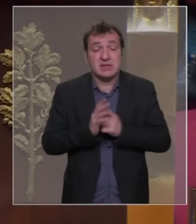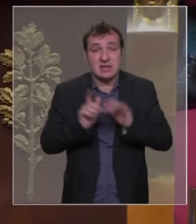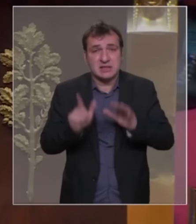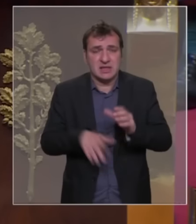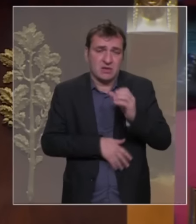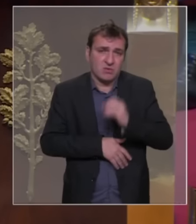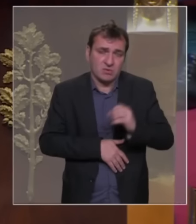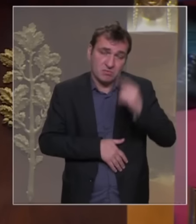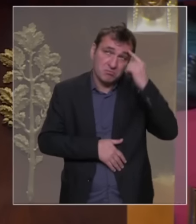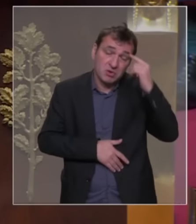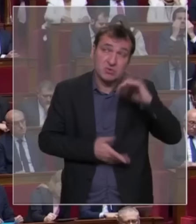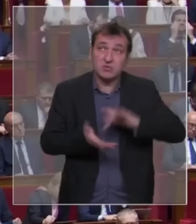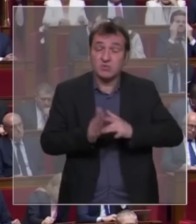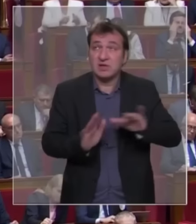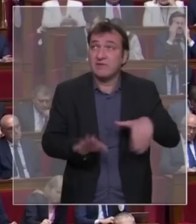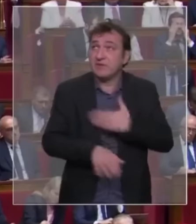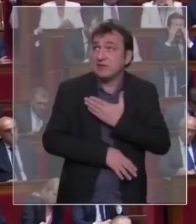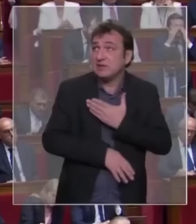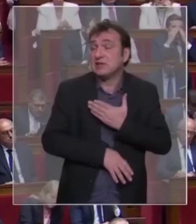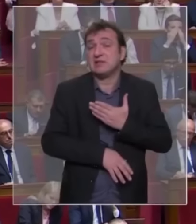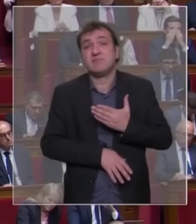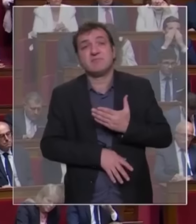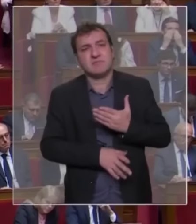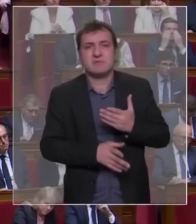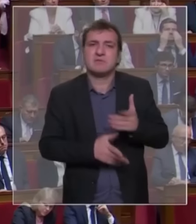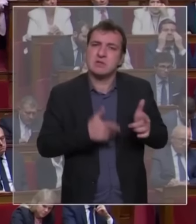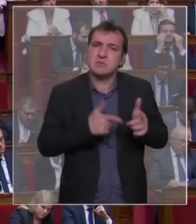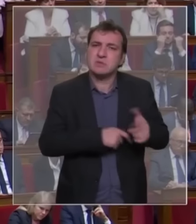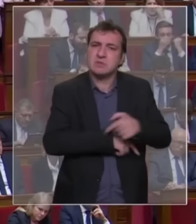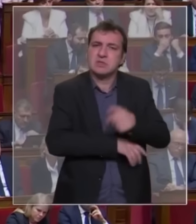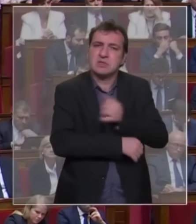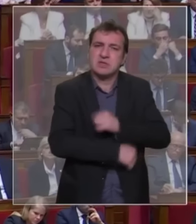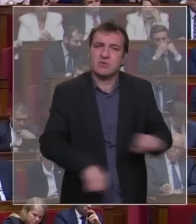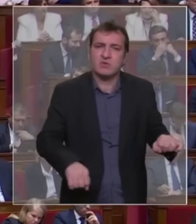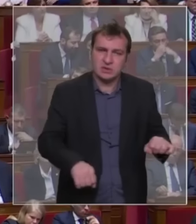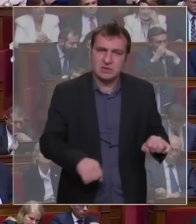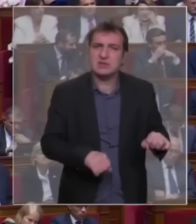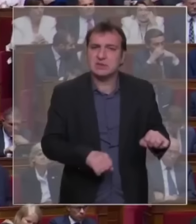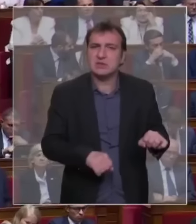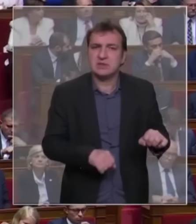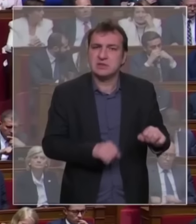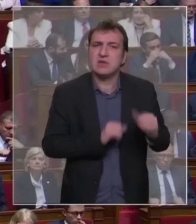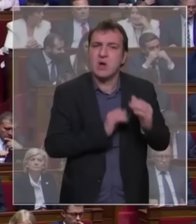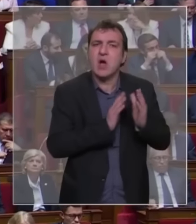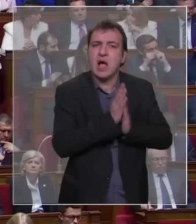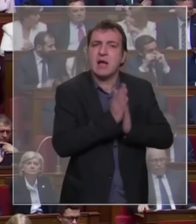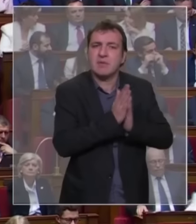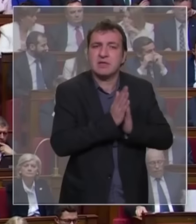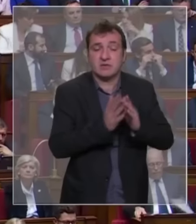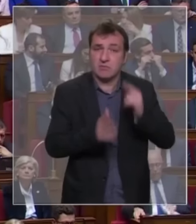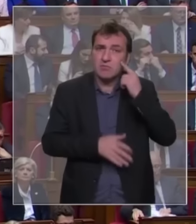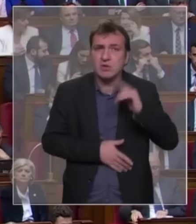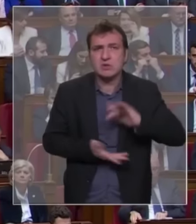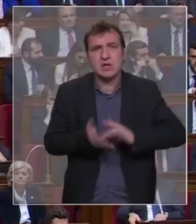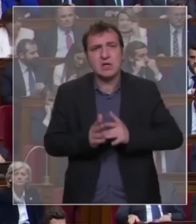terroristes du Hamas. Nous pensons à tous les otages dont nous exigeons la libération et parmi eux nos